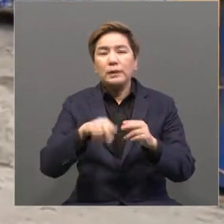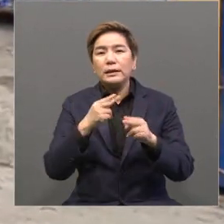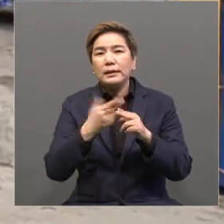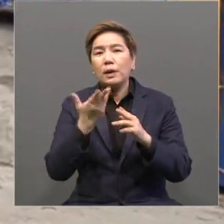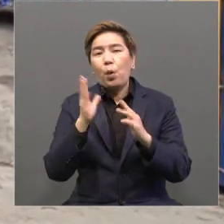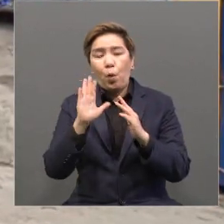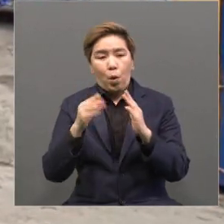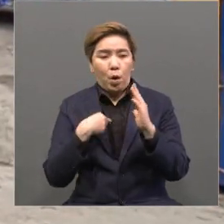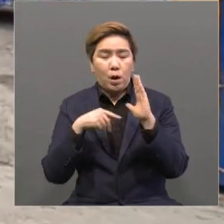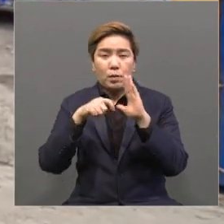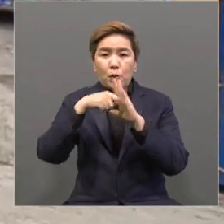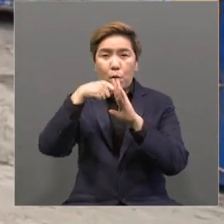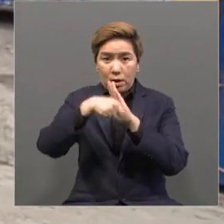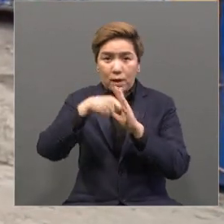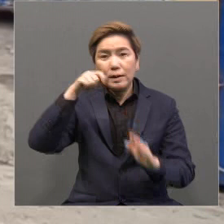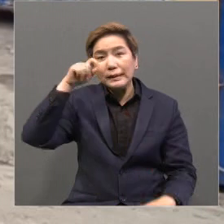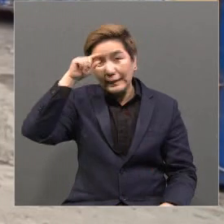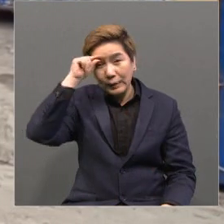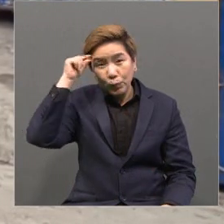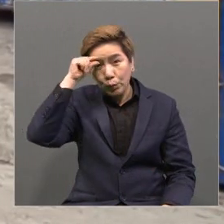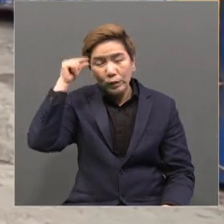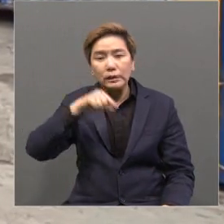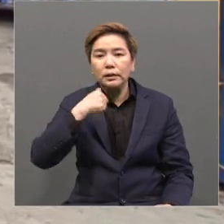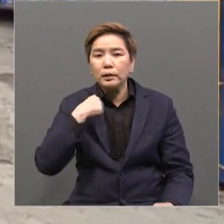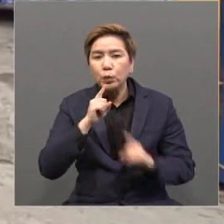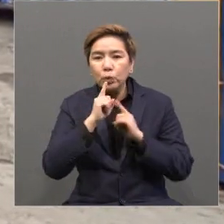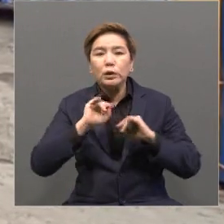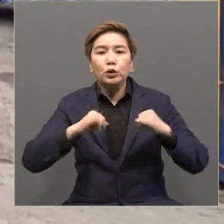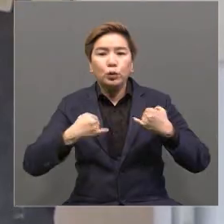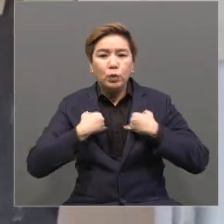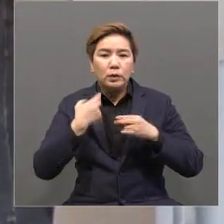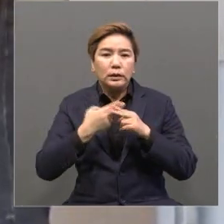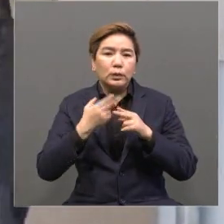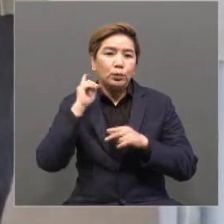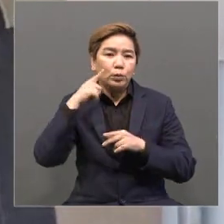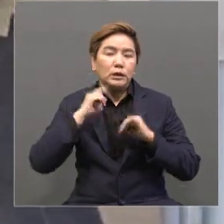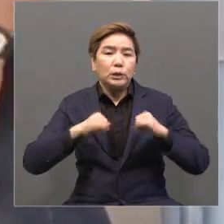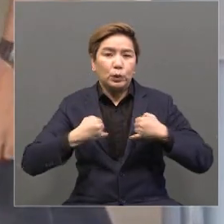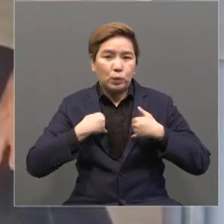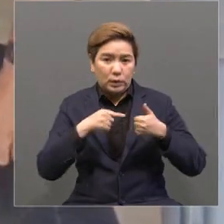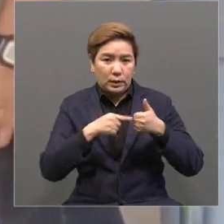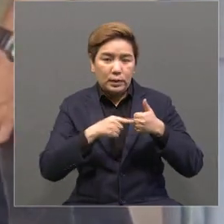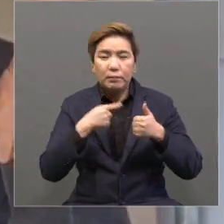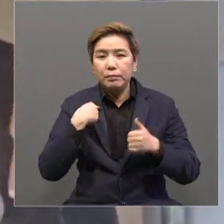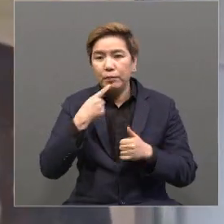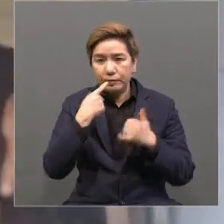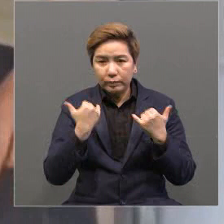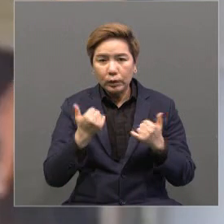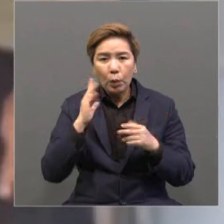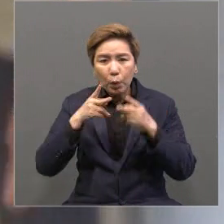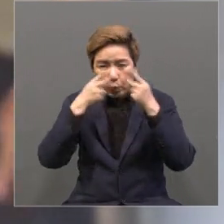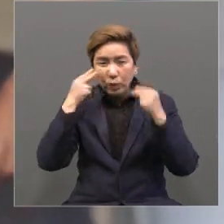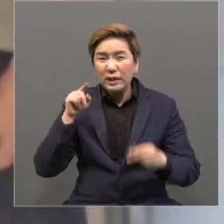ลาดบัวขาวอำเภอสีคิ้วนครราชสีมาเนี่ยนะพูดคุยกับเจ้าของหอพักชื่อคุณอินทิราอินสุขวันนี้ครับ